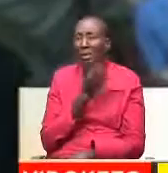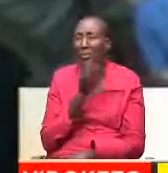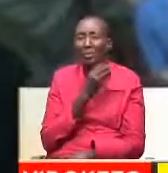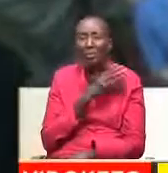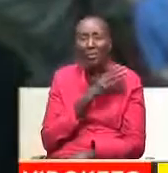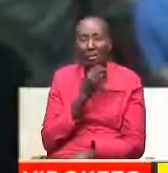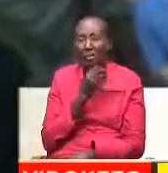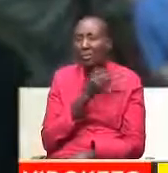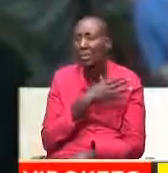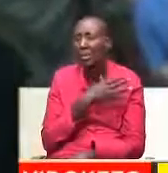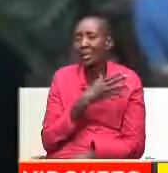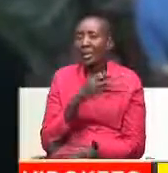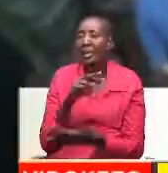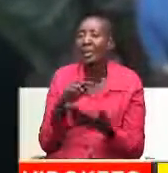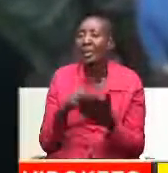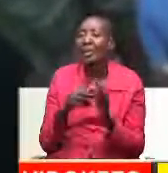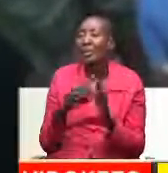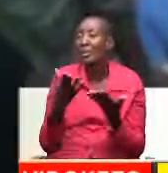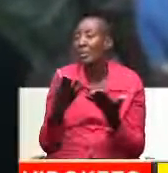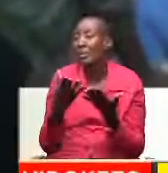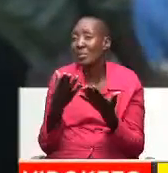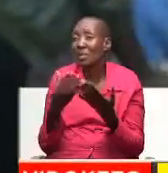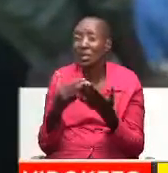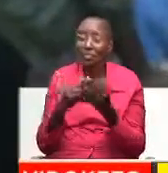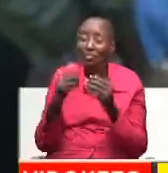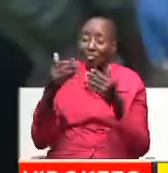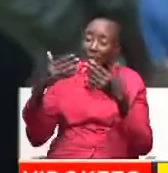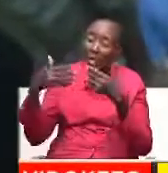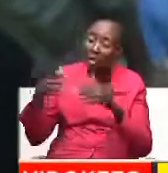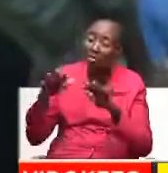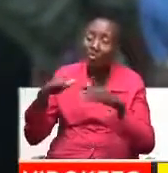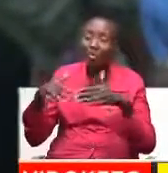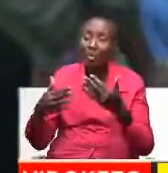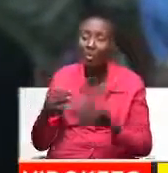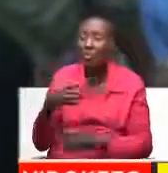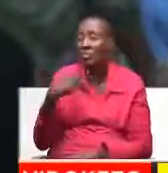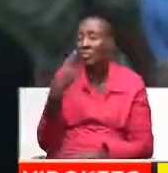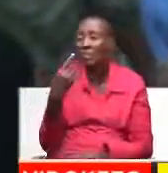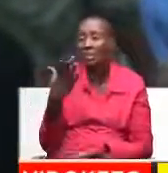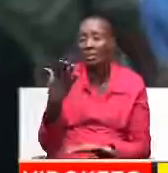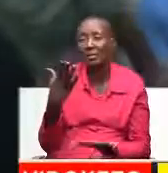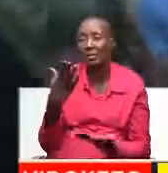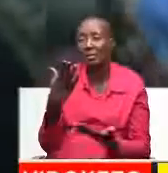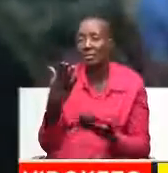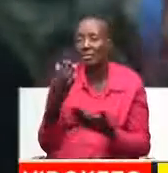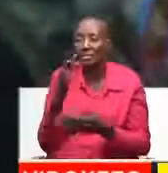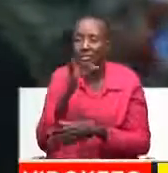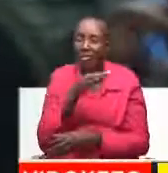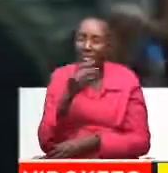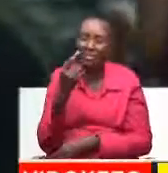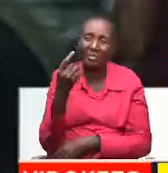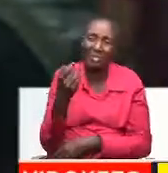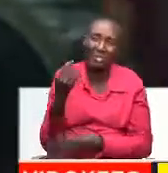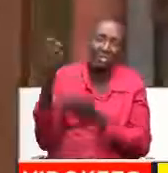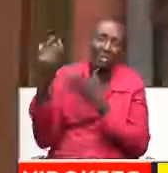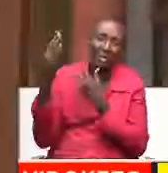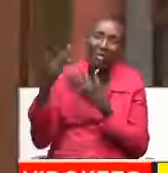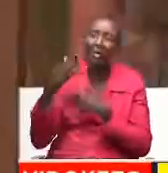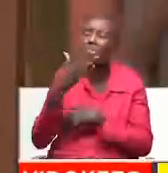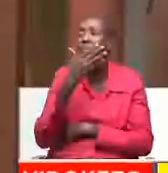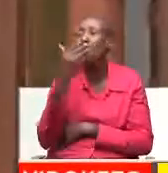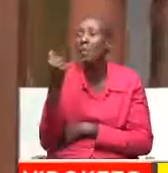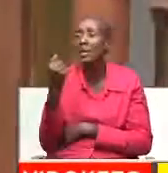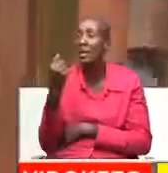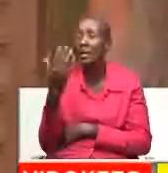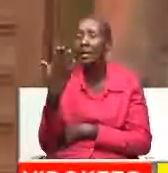hiyo. Sasa inabidi maybe uze hasara, ama basi useme ya kwamba ni kule kidogo, mambo itakuwa mzuri kesho.